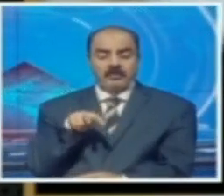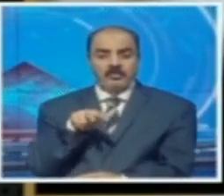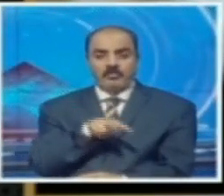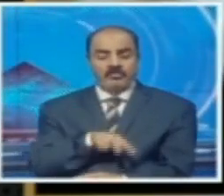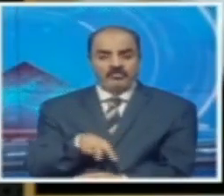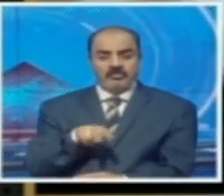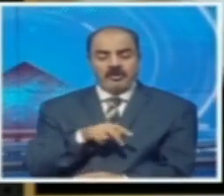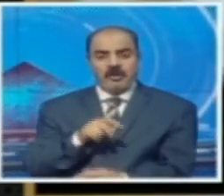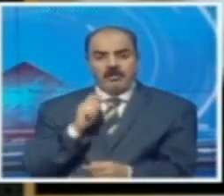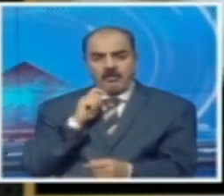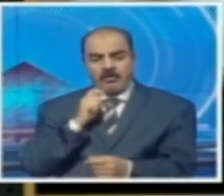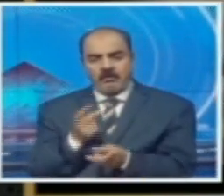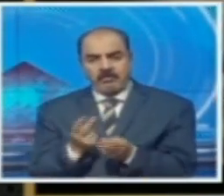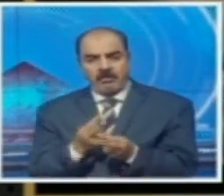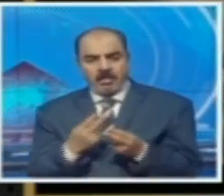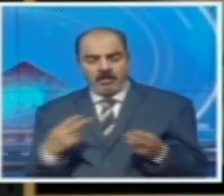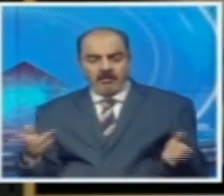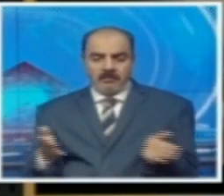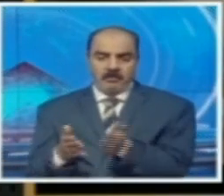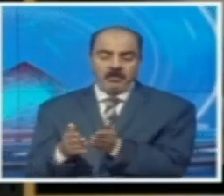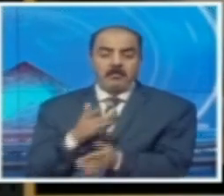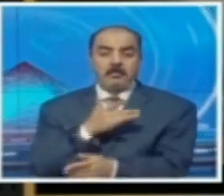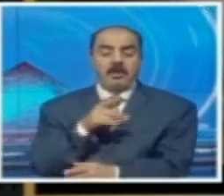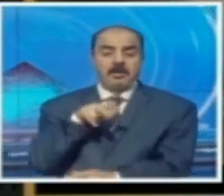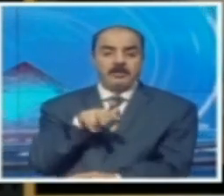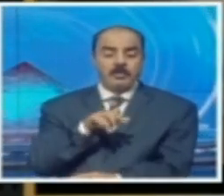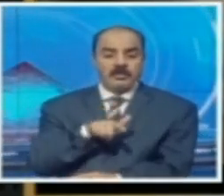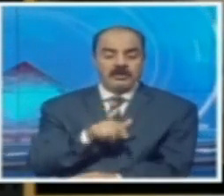1728 حكم جناية و168,140